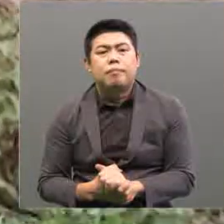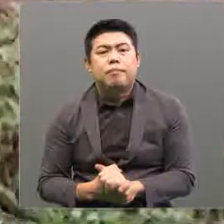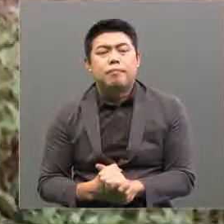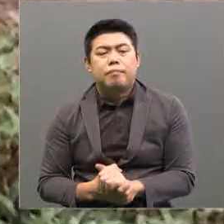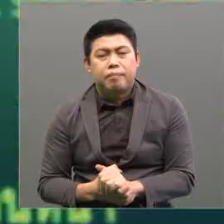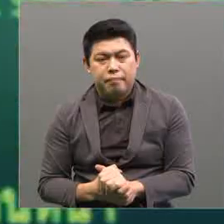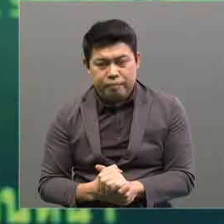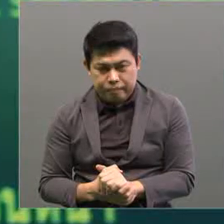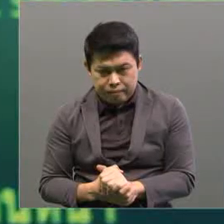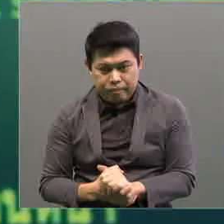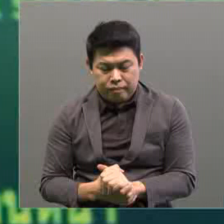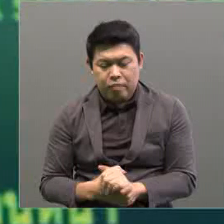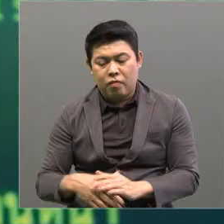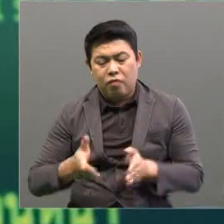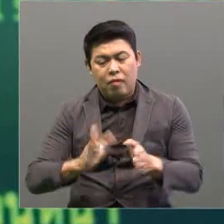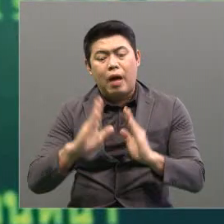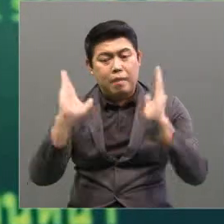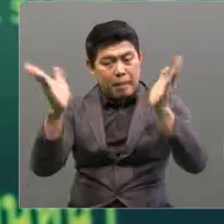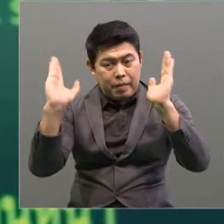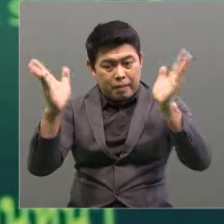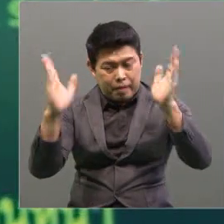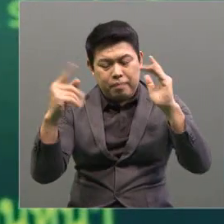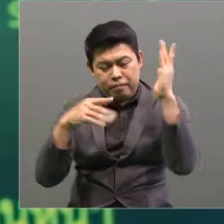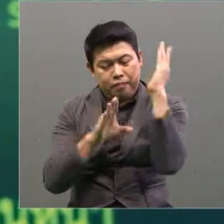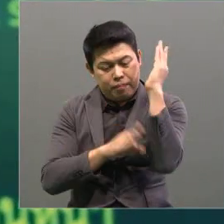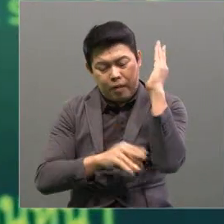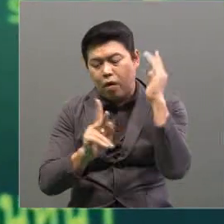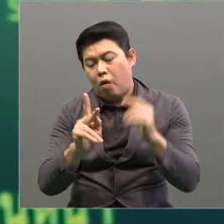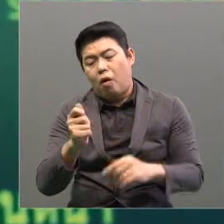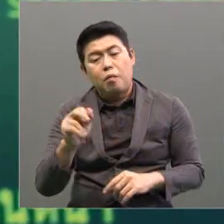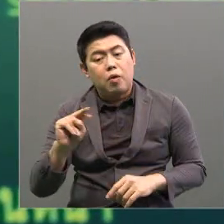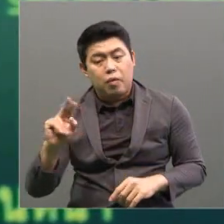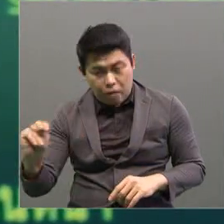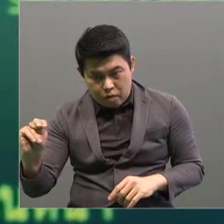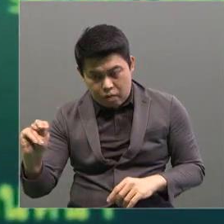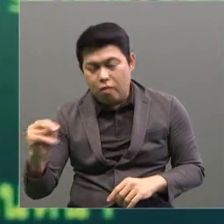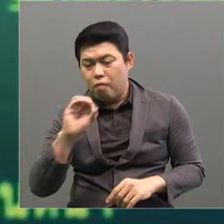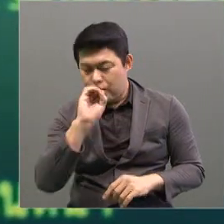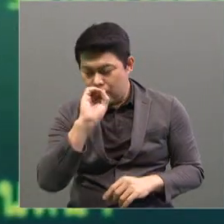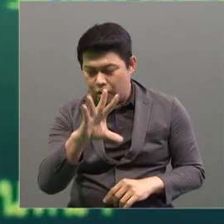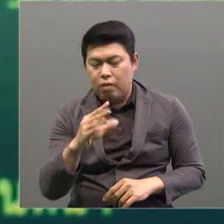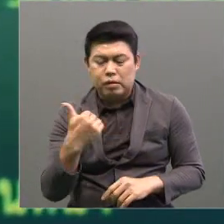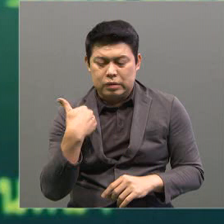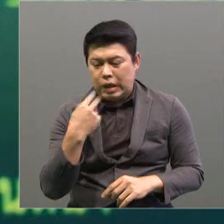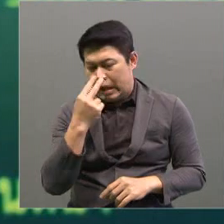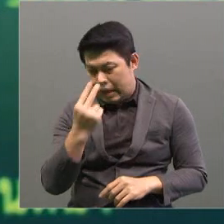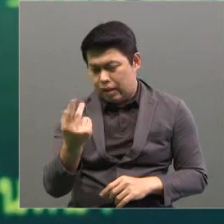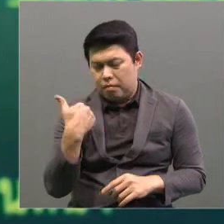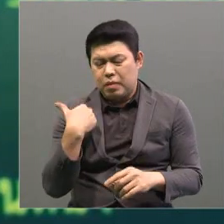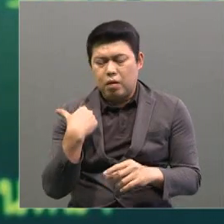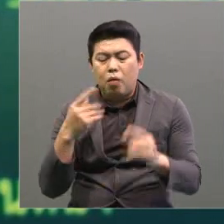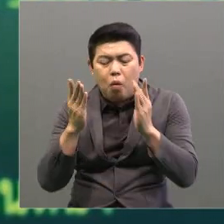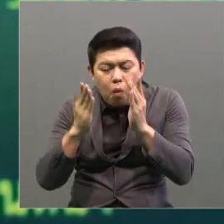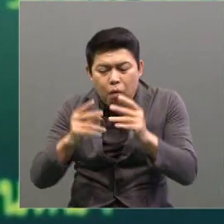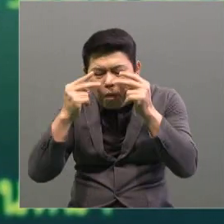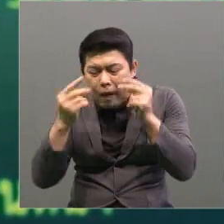พันเอกเกียรติศักดิ์นีวงโฆษกกองอำนวยการรักษาความมั่นคงภายในกอรมน.ภาค4ส่วนหน้านะครับบอกว่าจากเหตุการณ์ที่เกิดขึ้นจะเห็นได้ว่